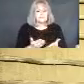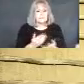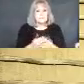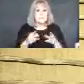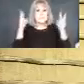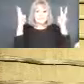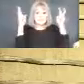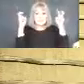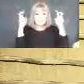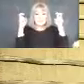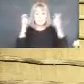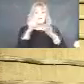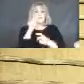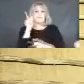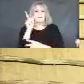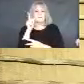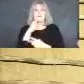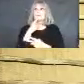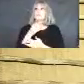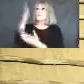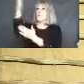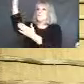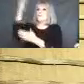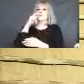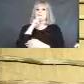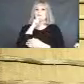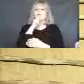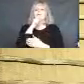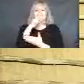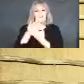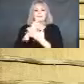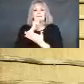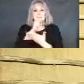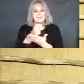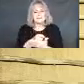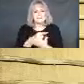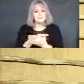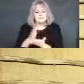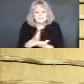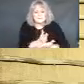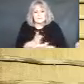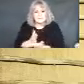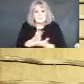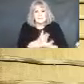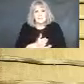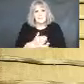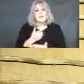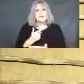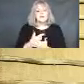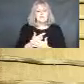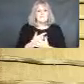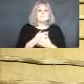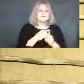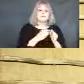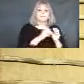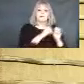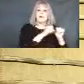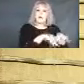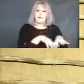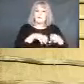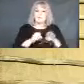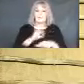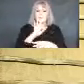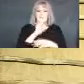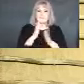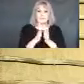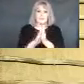Are, en die thema van hierdie liedjie gaan oor Godse getrouheid, en het voel vir my dit is ook so deel van hierdie gedeelte,